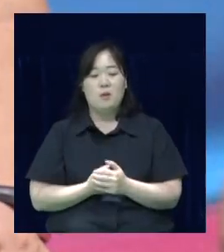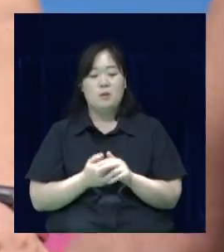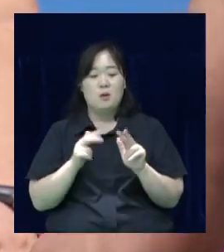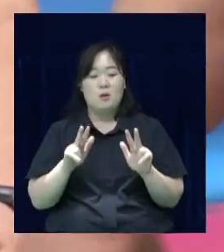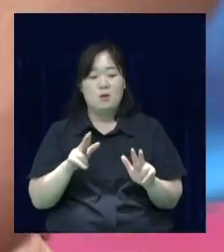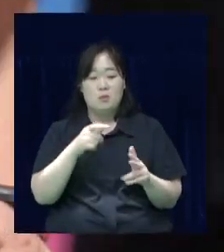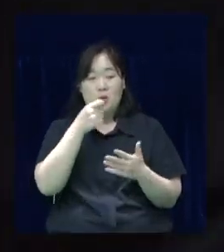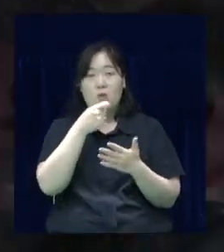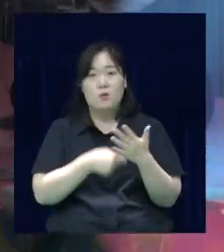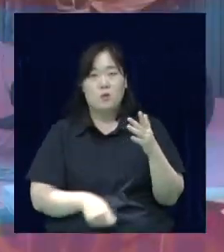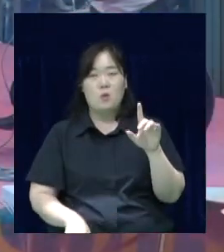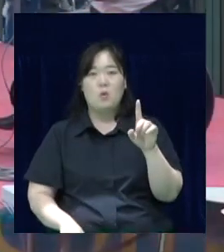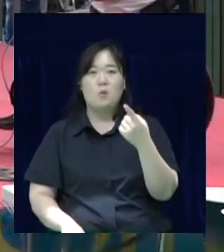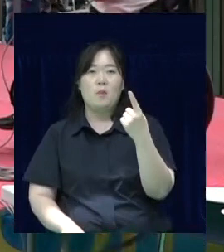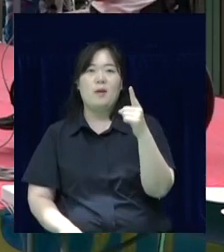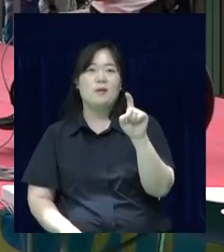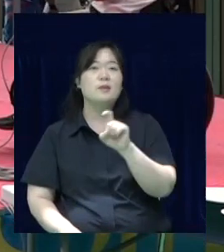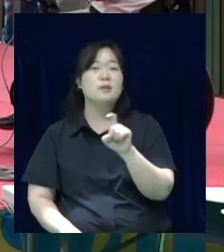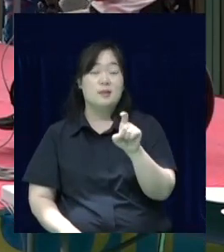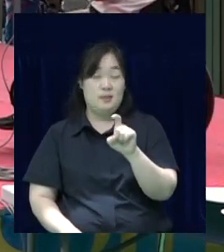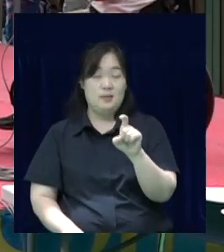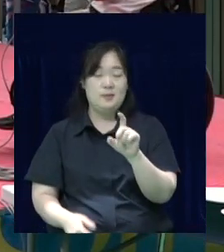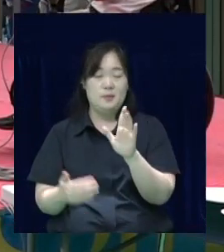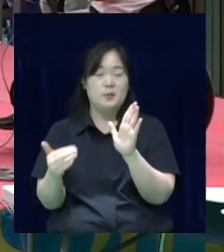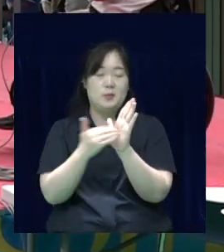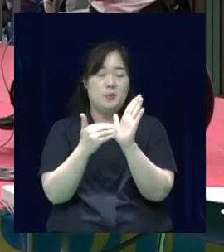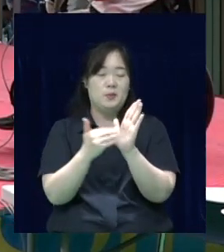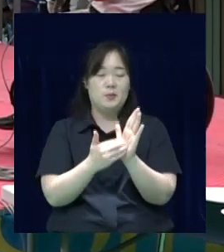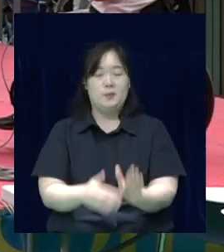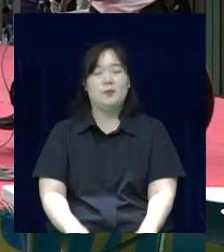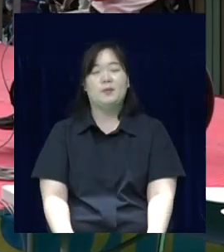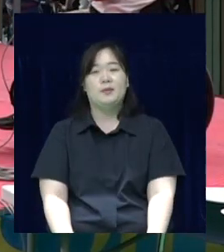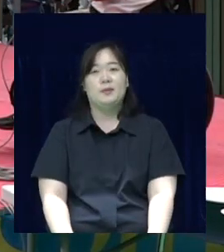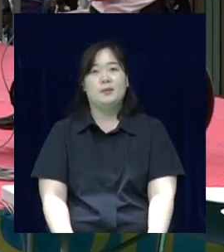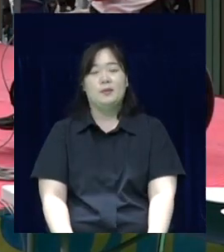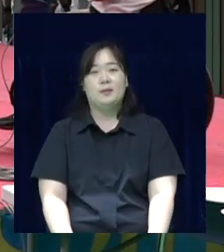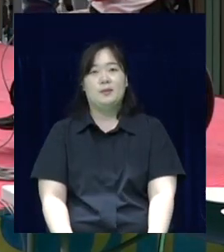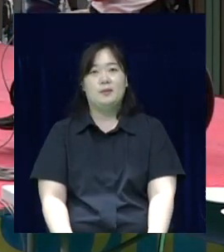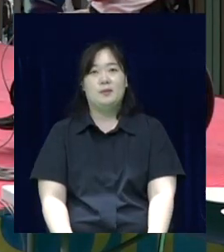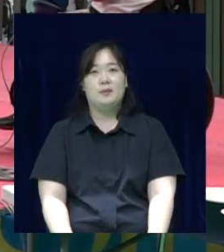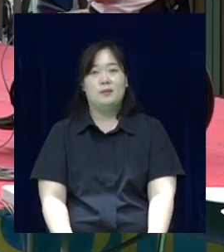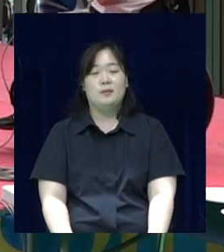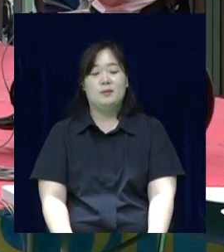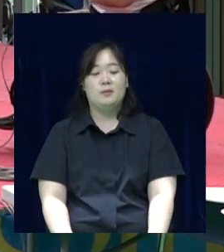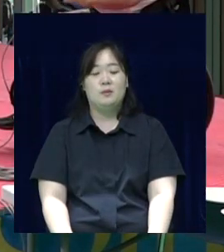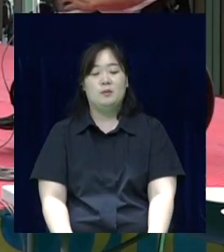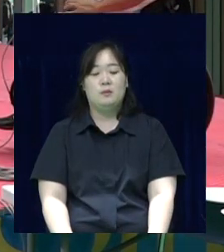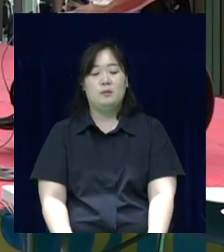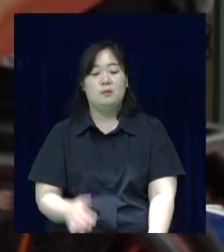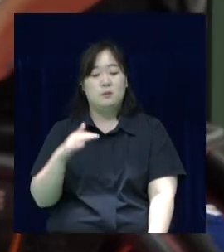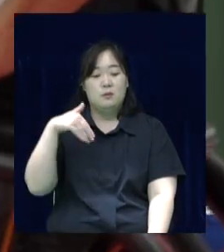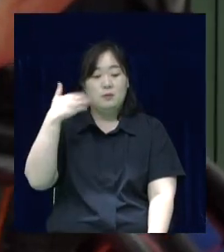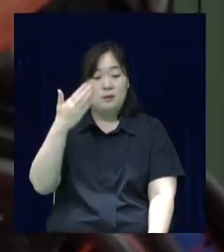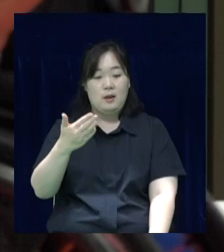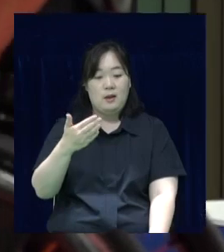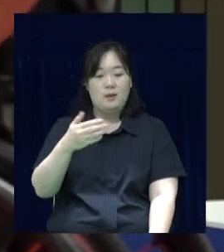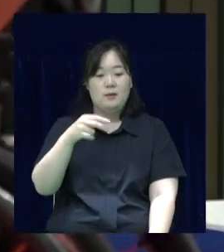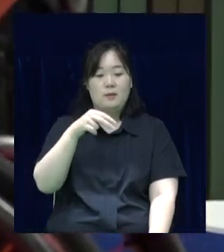기록은 110kg을 달성하게 됐습니다. 자, 그리고 서진곤 선수네요.